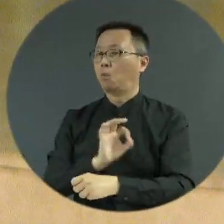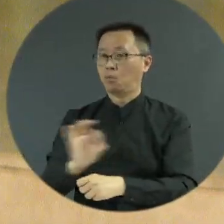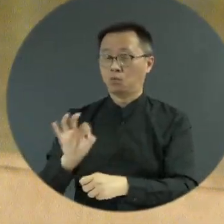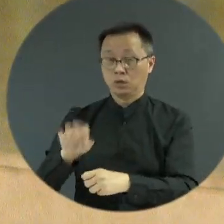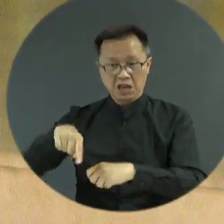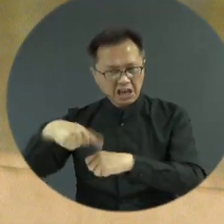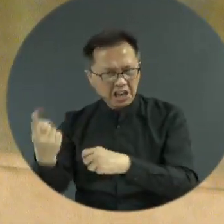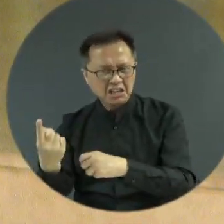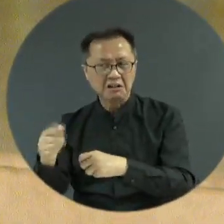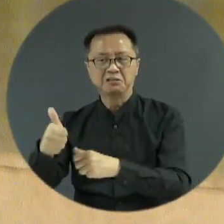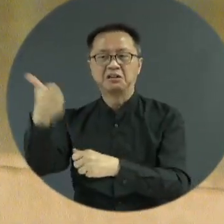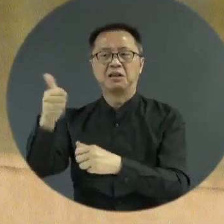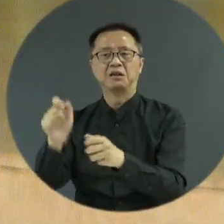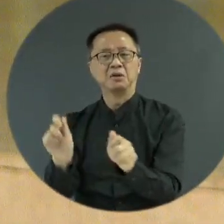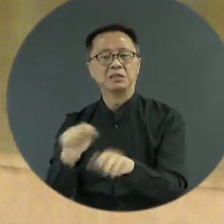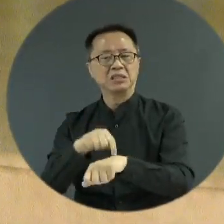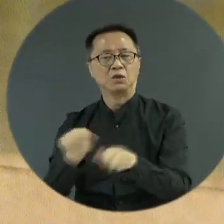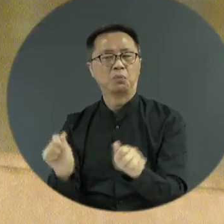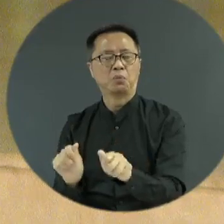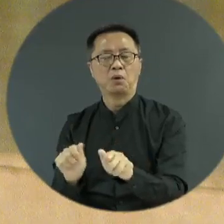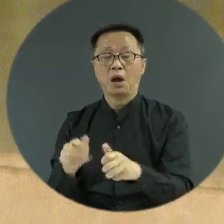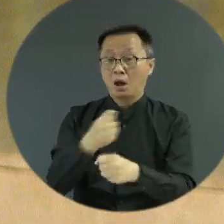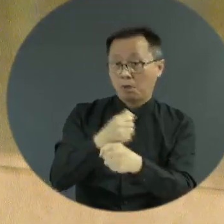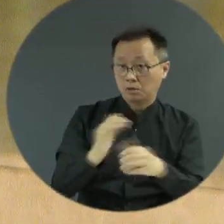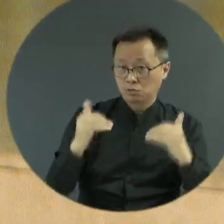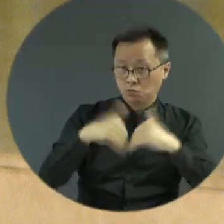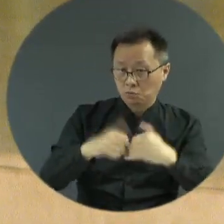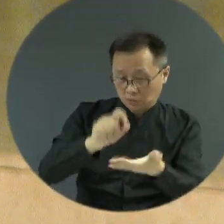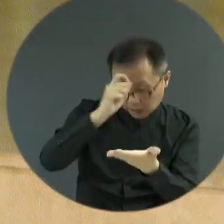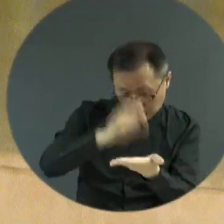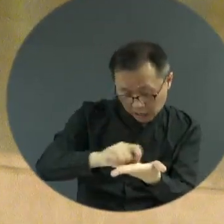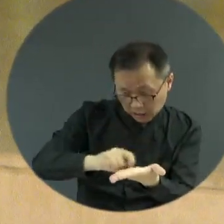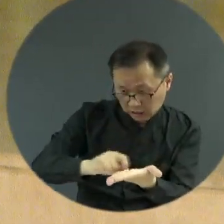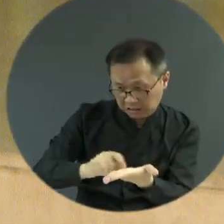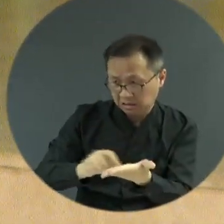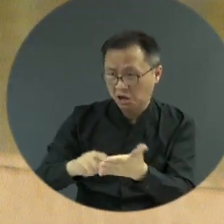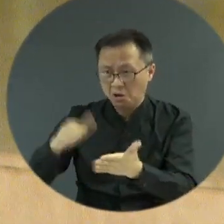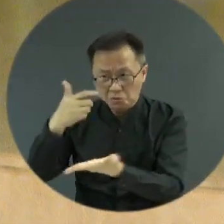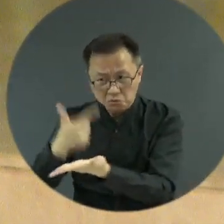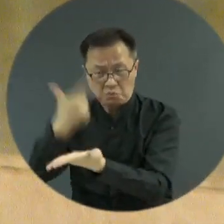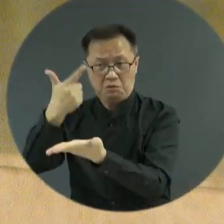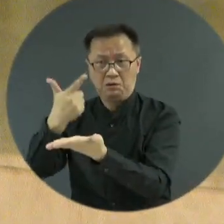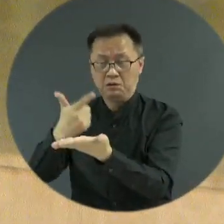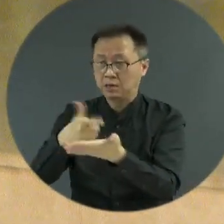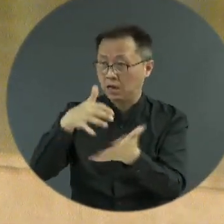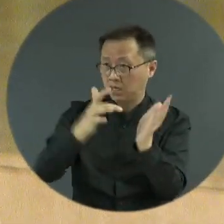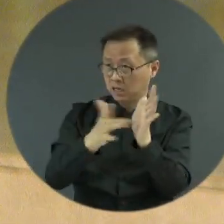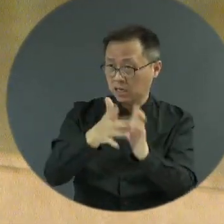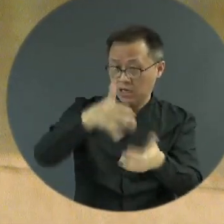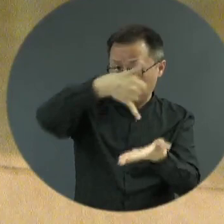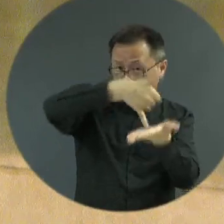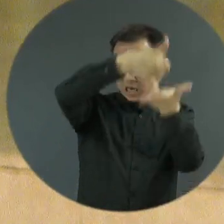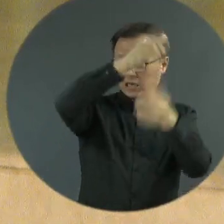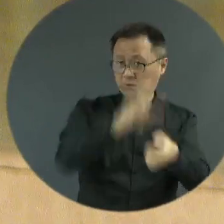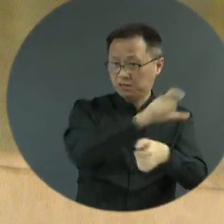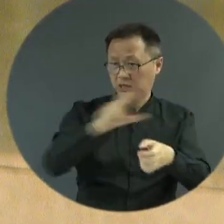利是暂时的。马尔谷叙述耶稣受难时的高峰，就是站在十字架下的百夫长的